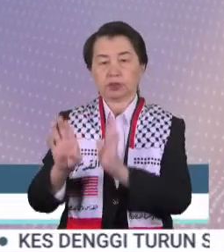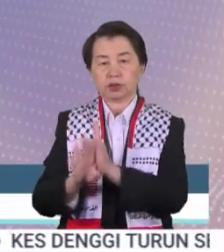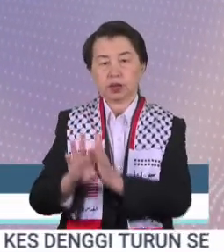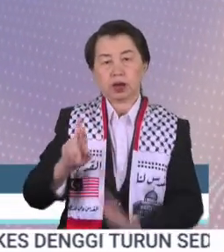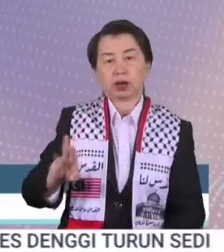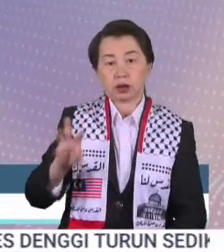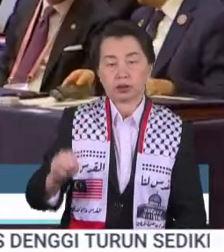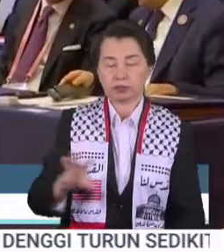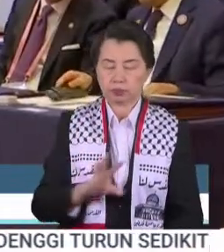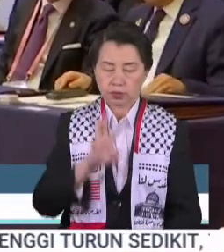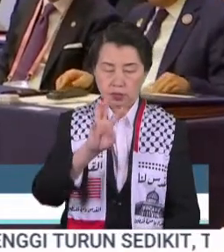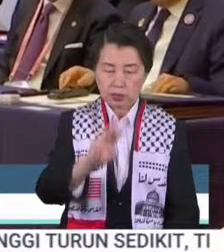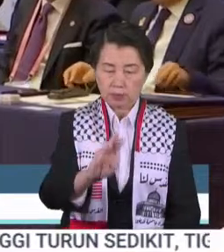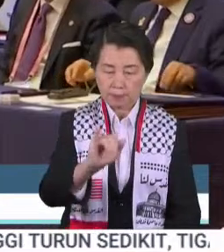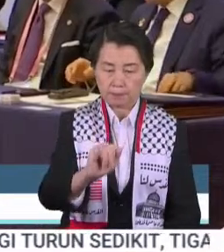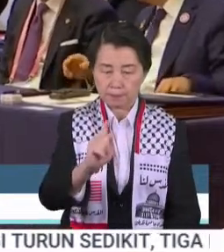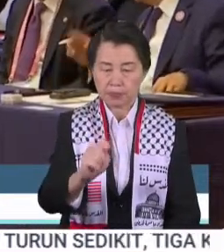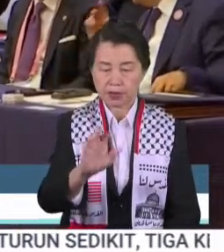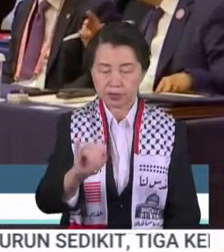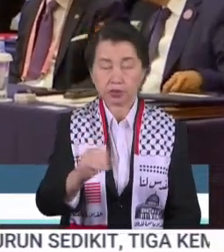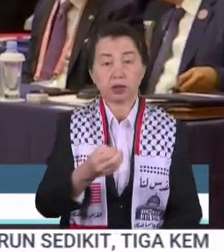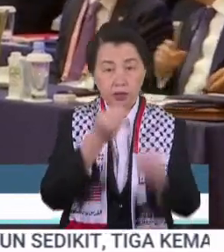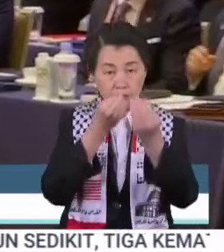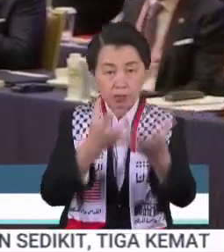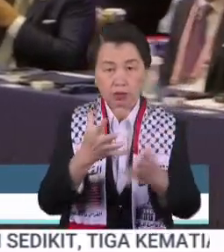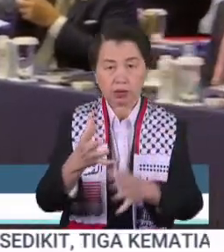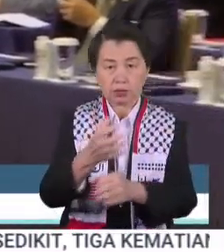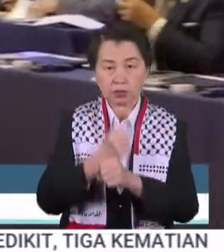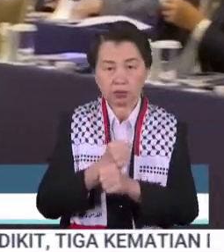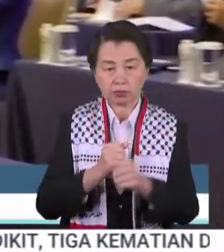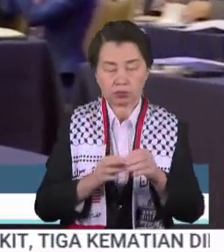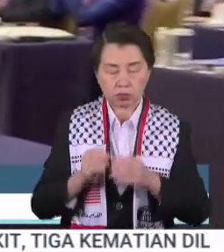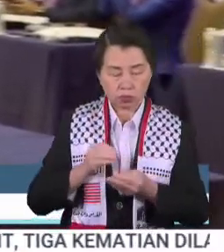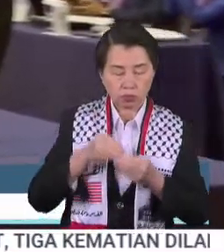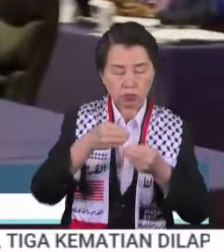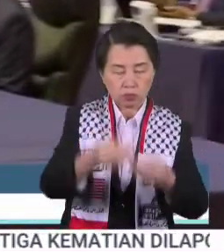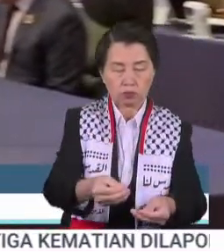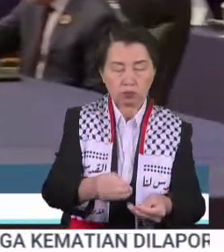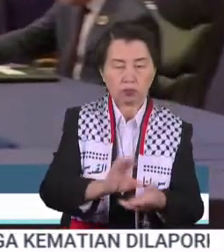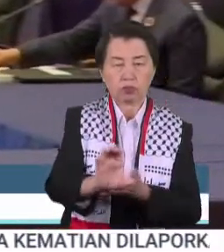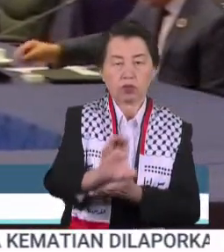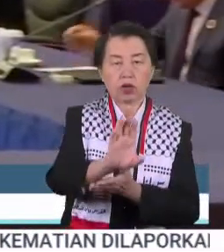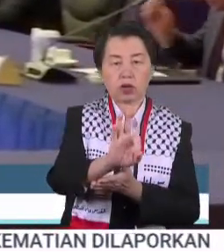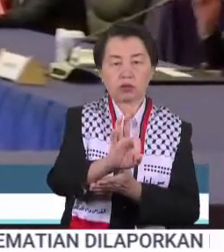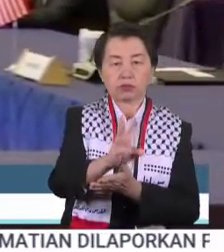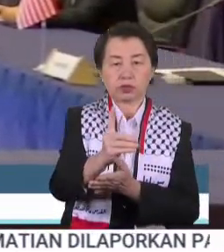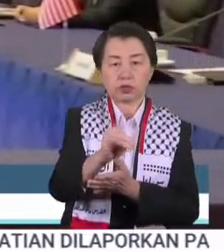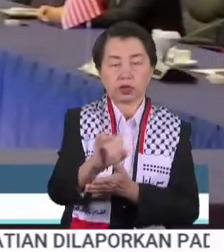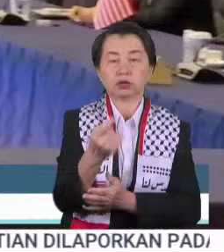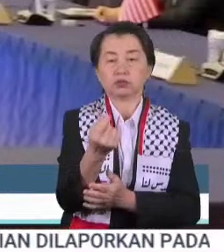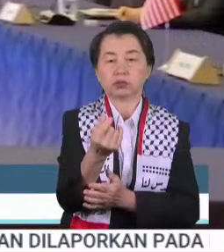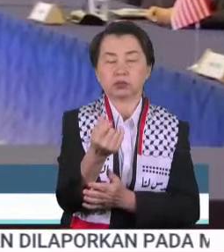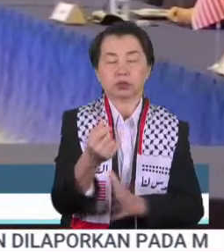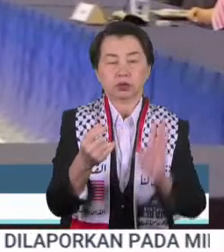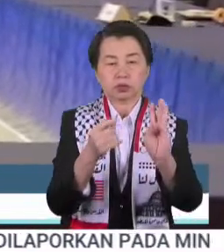RM2.8 bilion. MITI memaklumkan misi berkenaan juga menjana potensi pelaburan langsung asing FDI